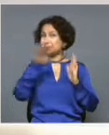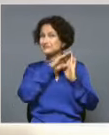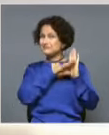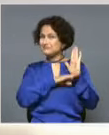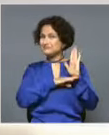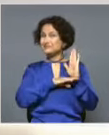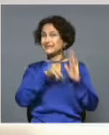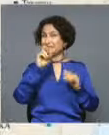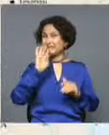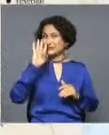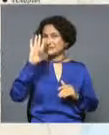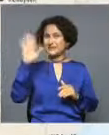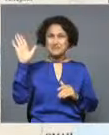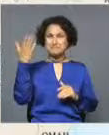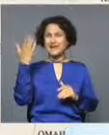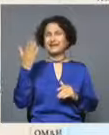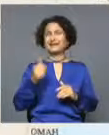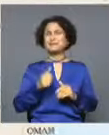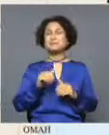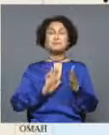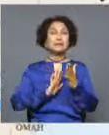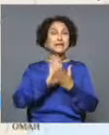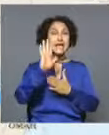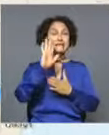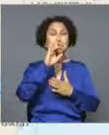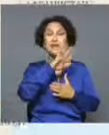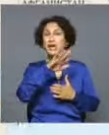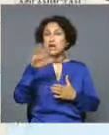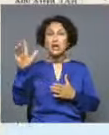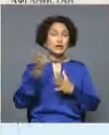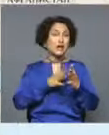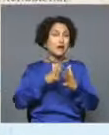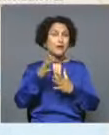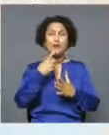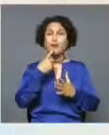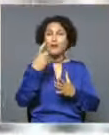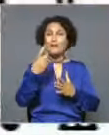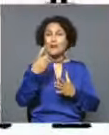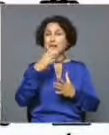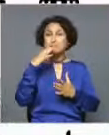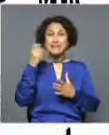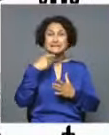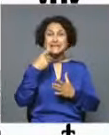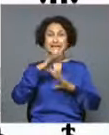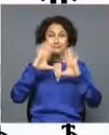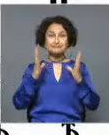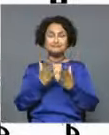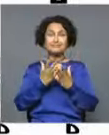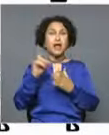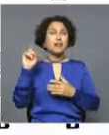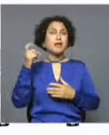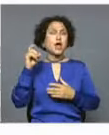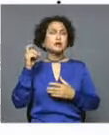24 май. 15 милиона души по света говорят български език. Глаголицата